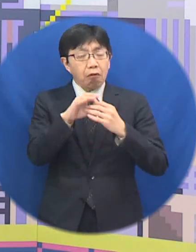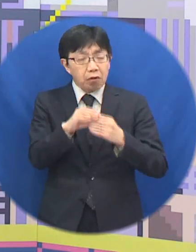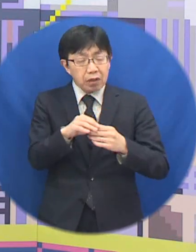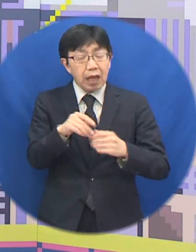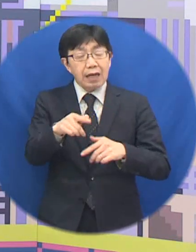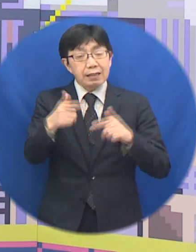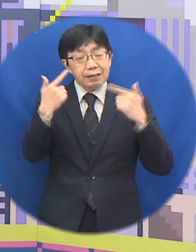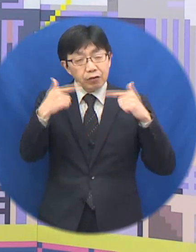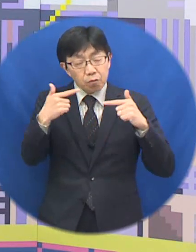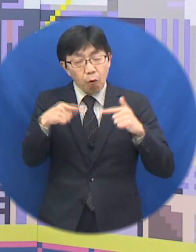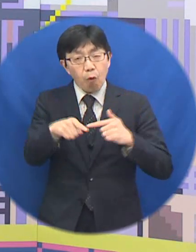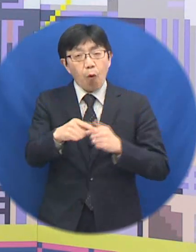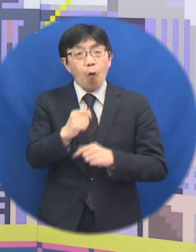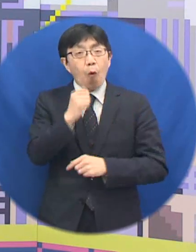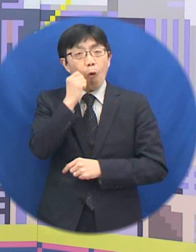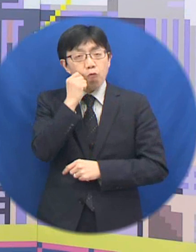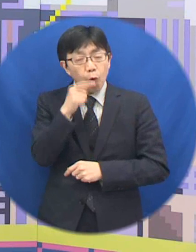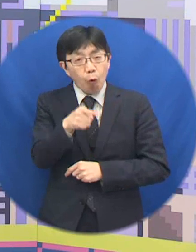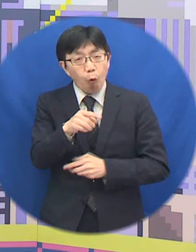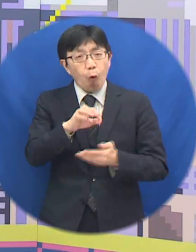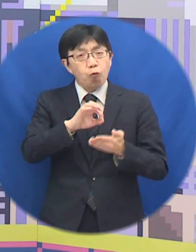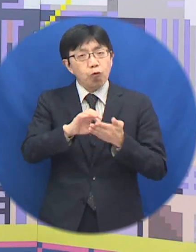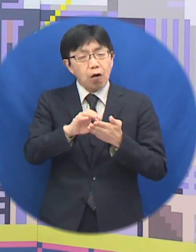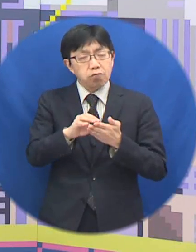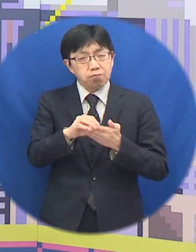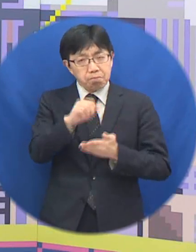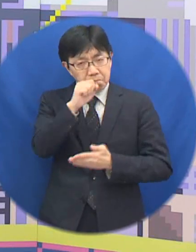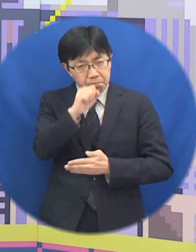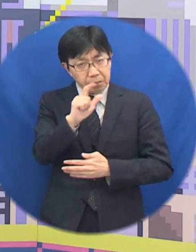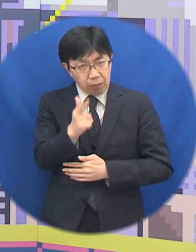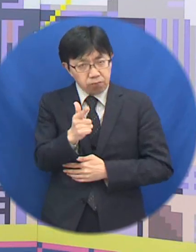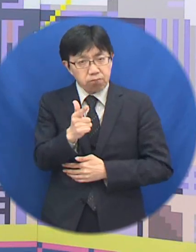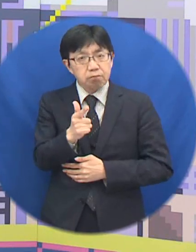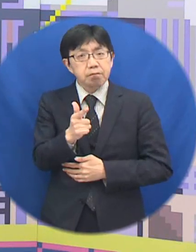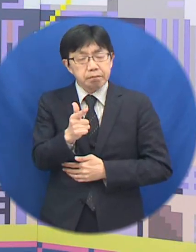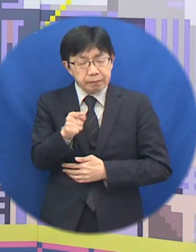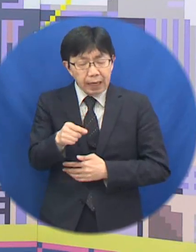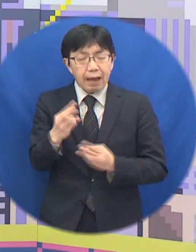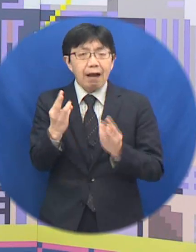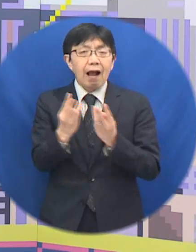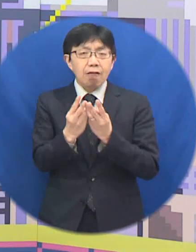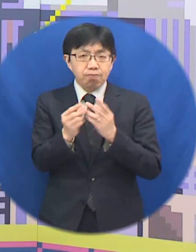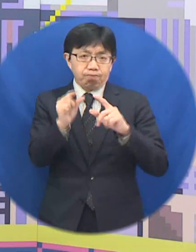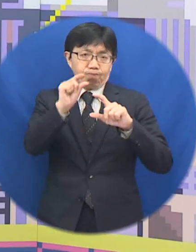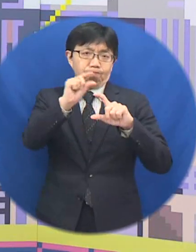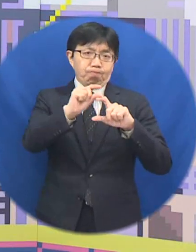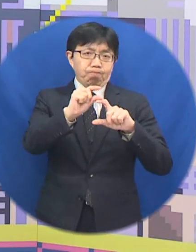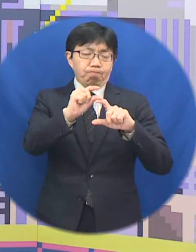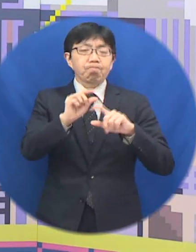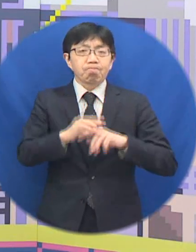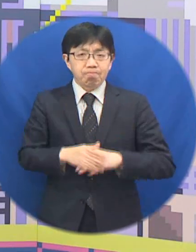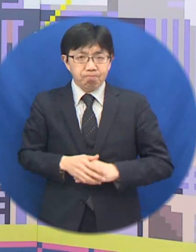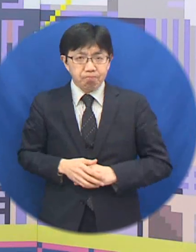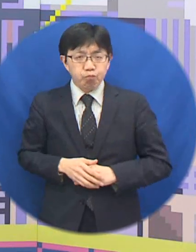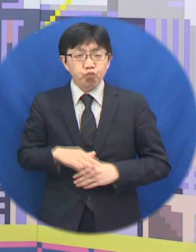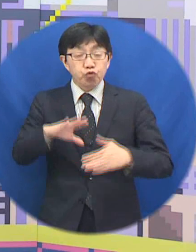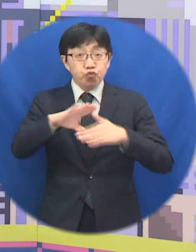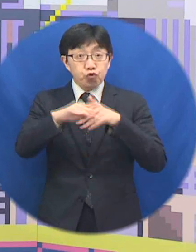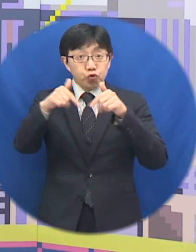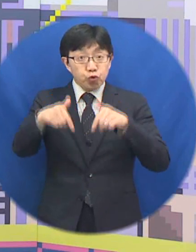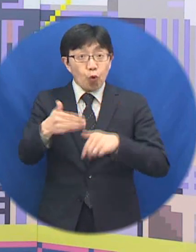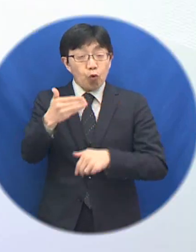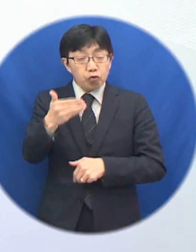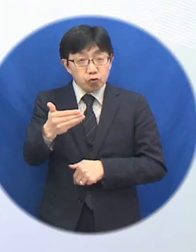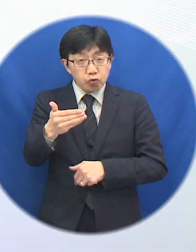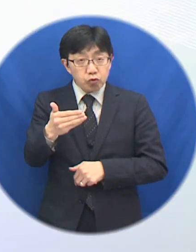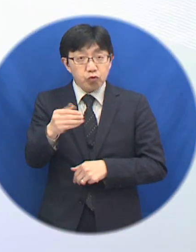日常的に浴場を使っていただきたいということで、浴場の利用回数を増やしました。で、 またですね、文京区の豊